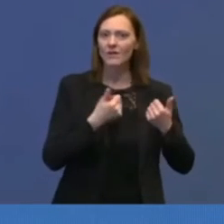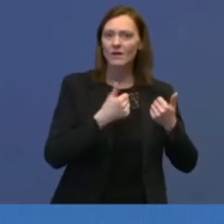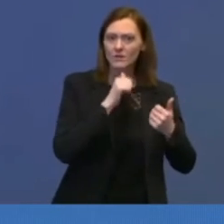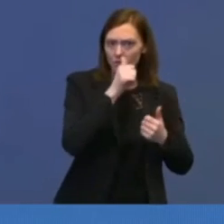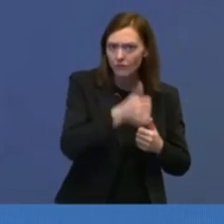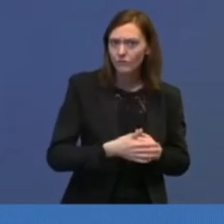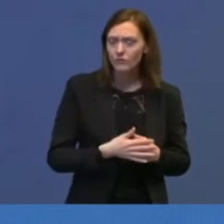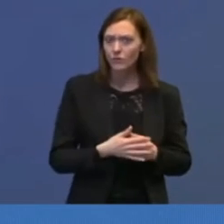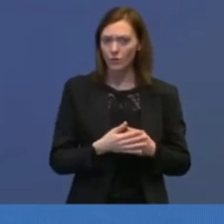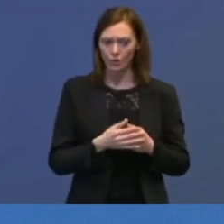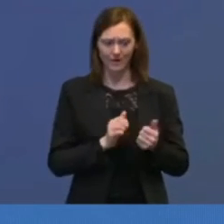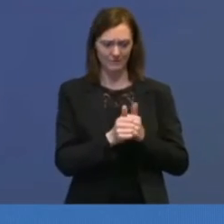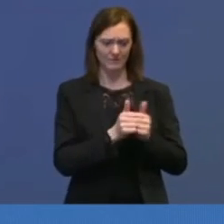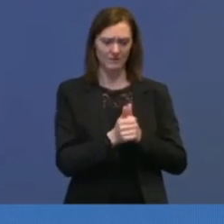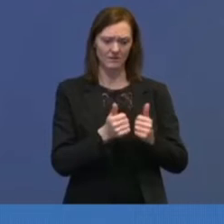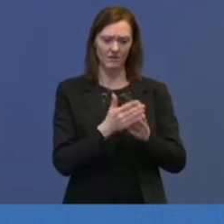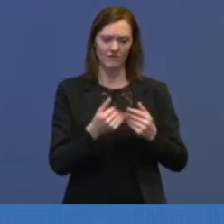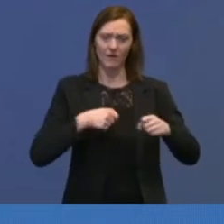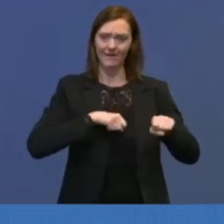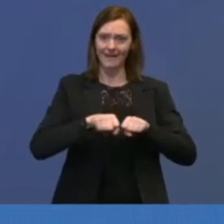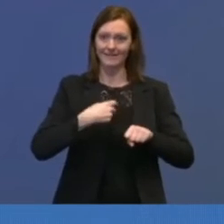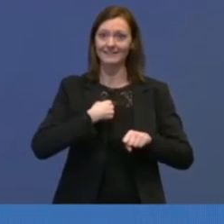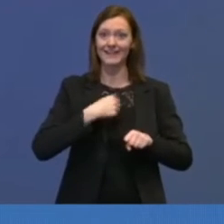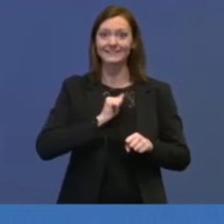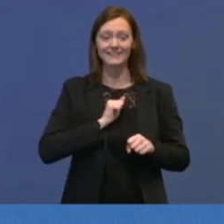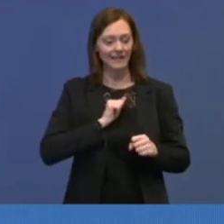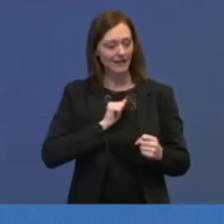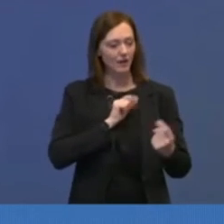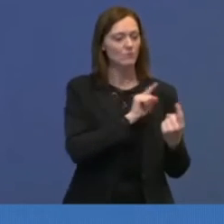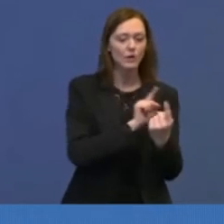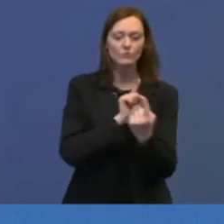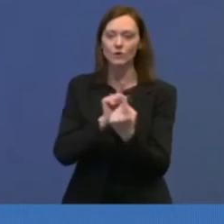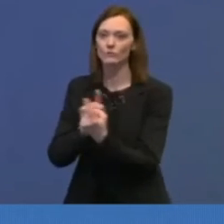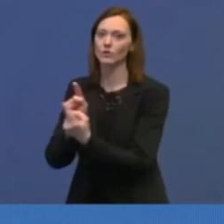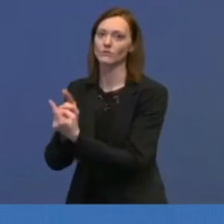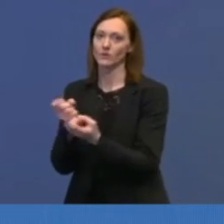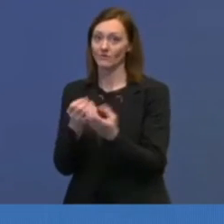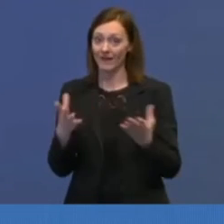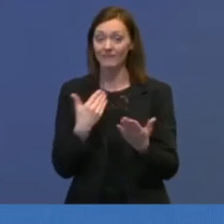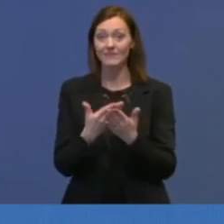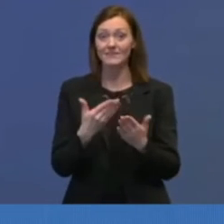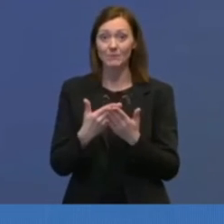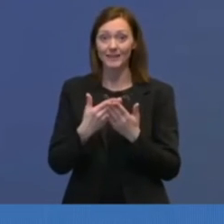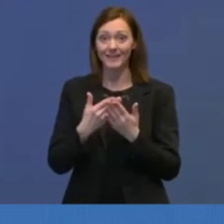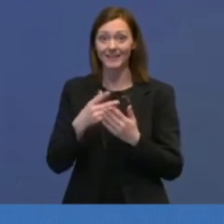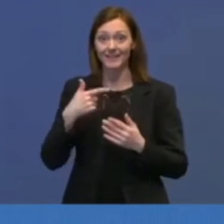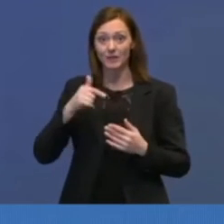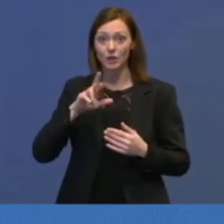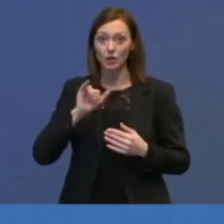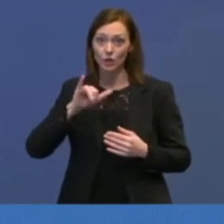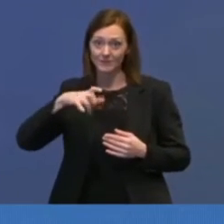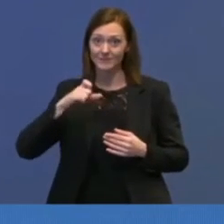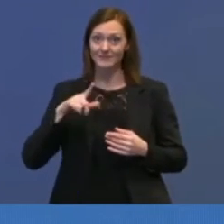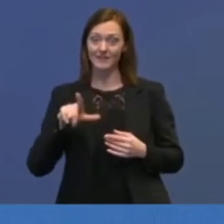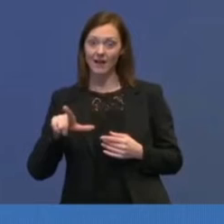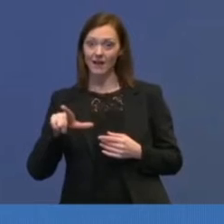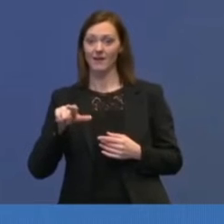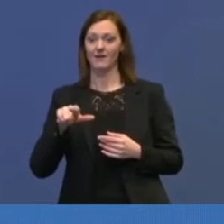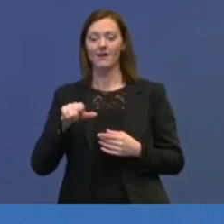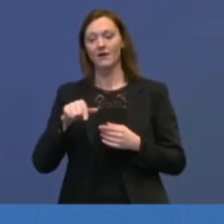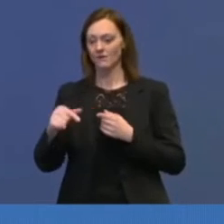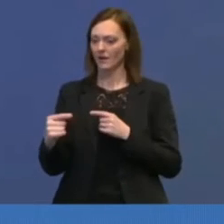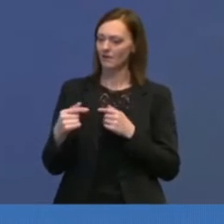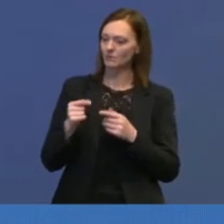kudjuro ayaa lo kulmai qaar badan oo kamid aah. Tu salaahan markaan boqtig gan aansatadal xis ka ee tiri sir waxan arkaiddaad rahmay u